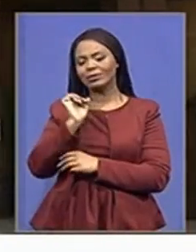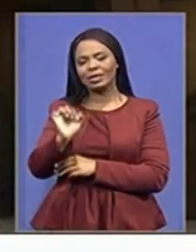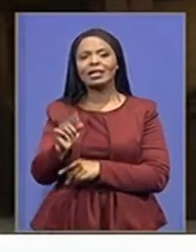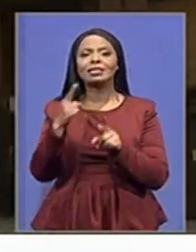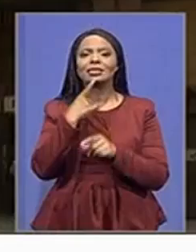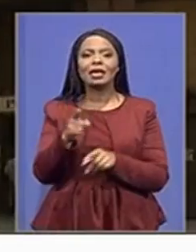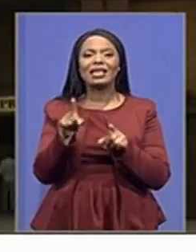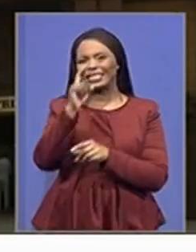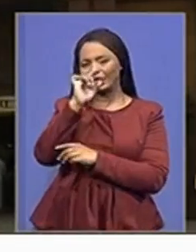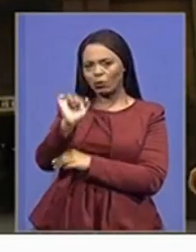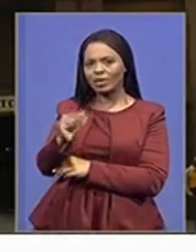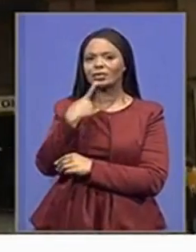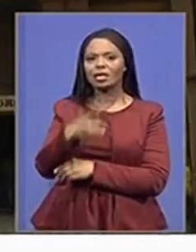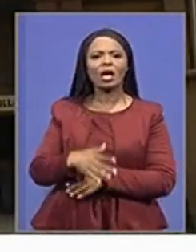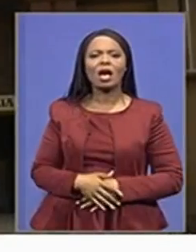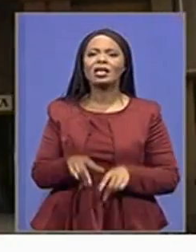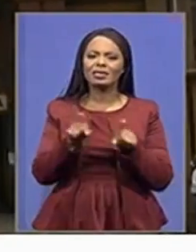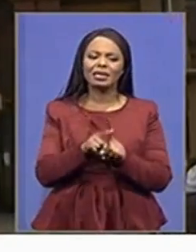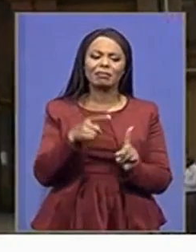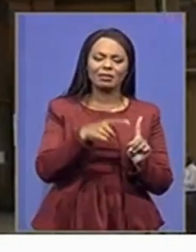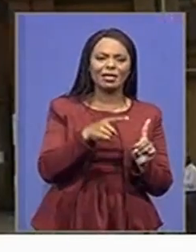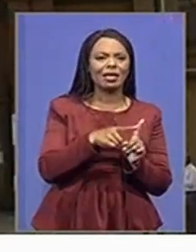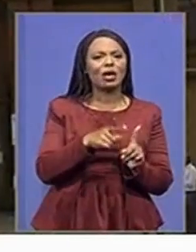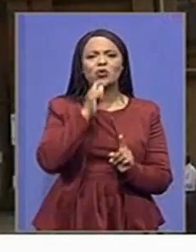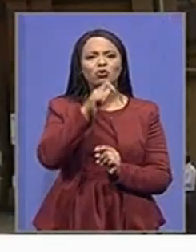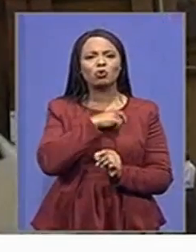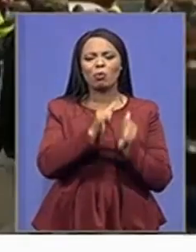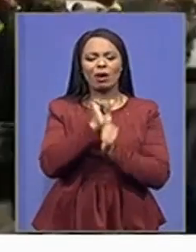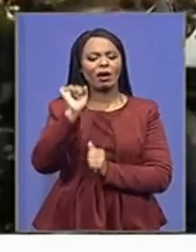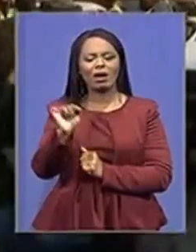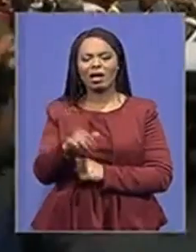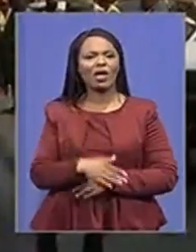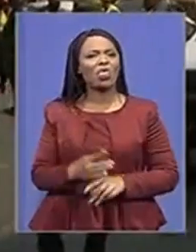wa gagwe a dira ditiro tse di fapaneng le tumelo eo a e rerang.